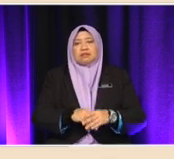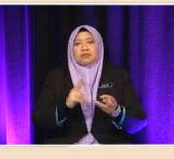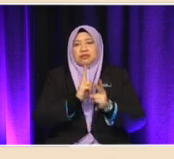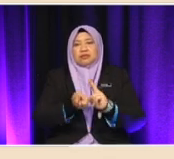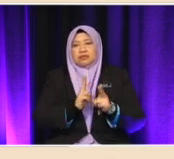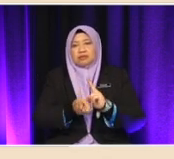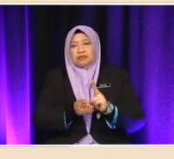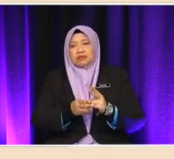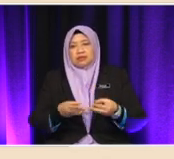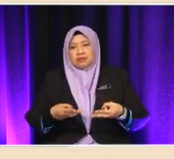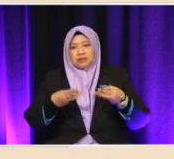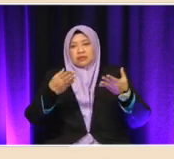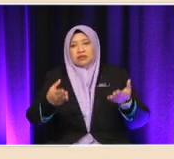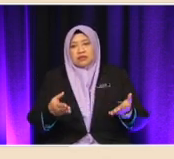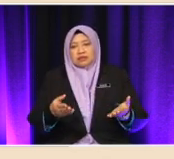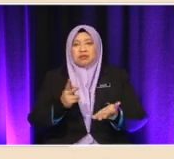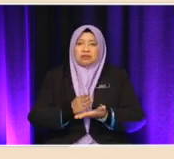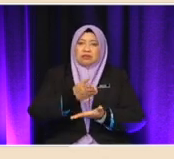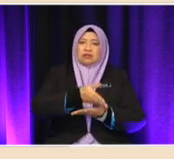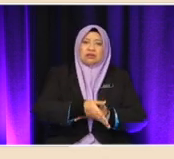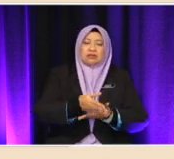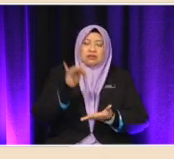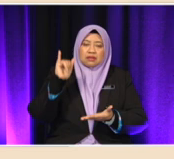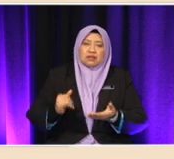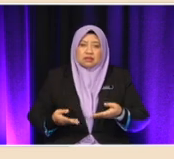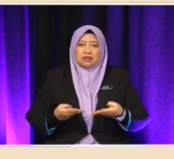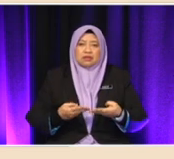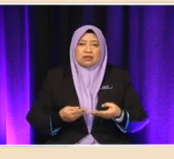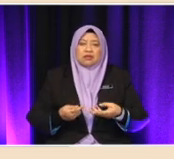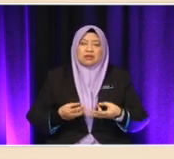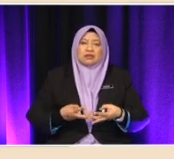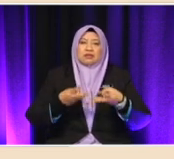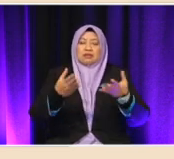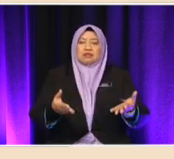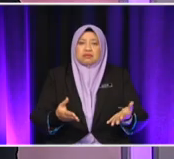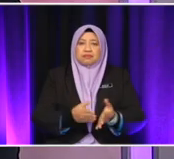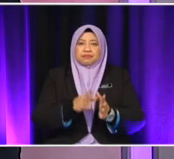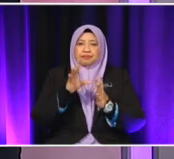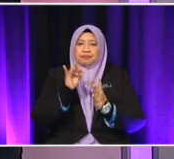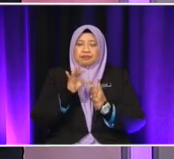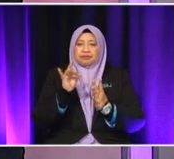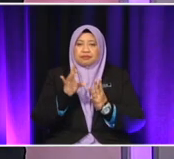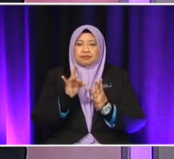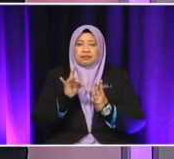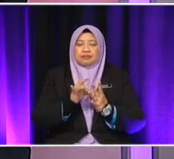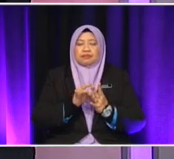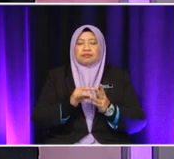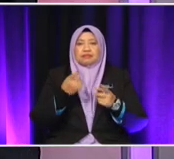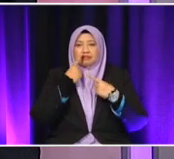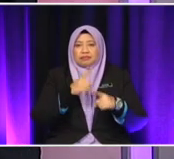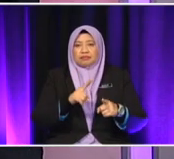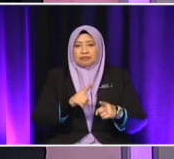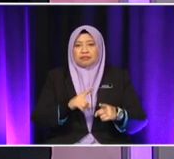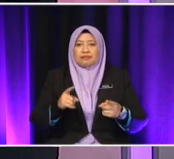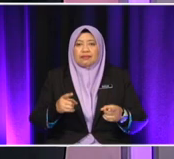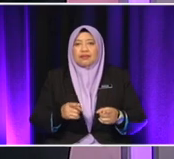di dalam quantity yang ditawar manakala pilihan jawaban bidan dinamakan